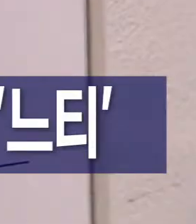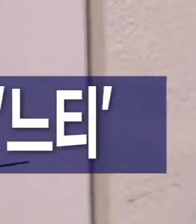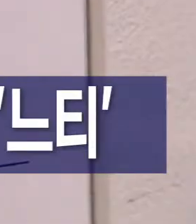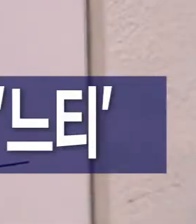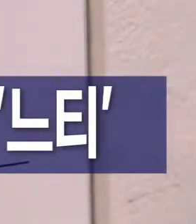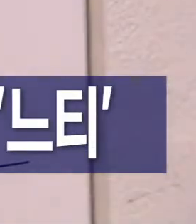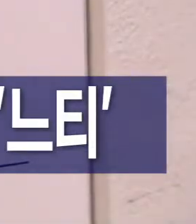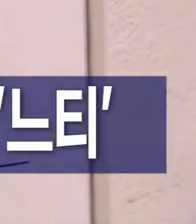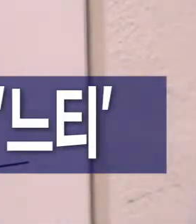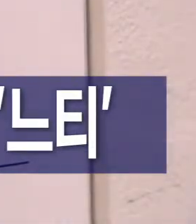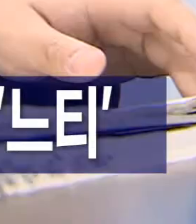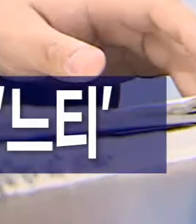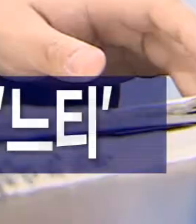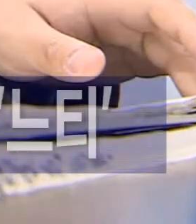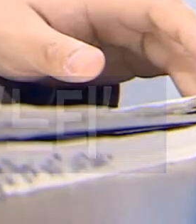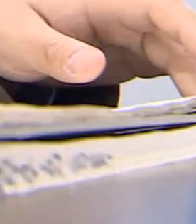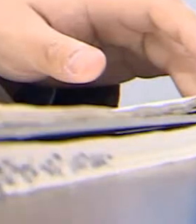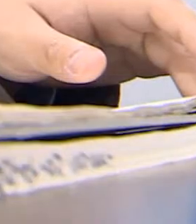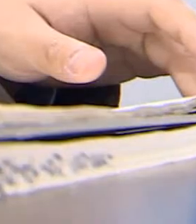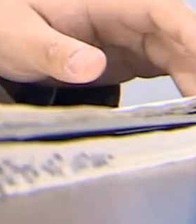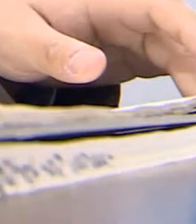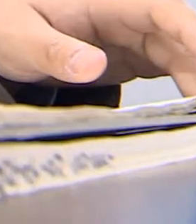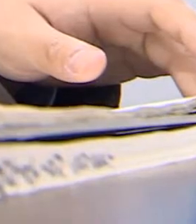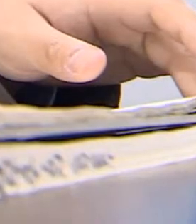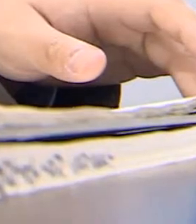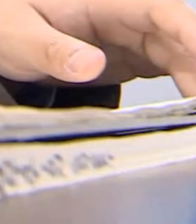문화 창작소 느티를 소개합니다.